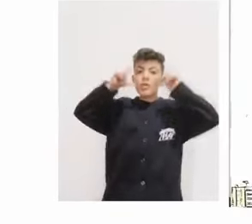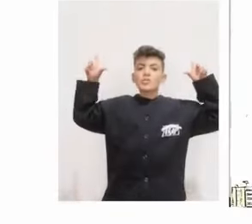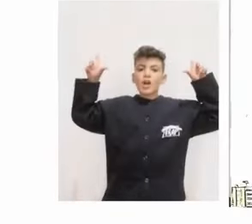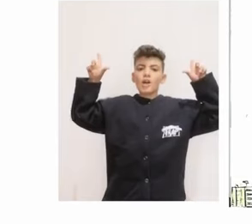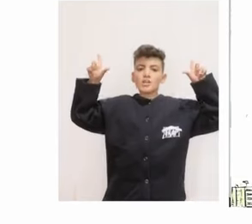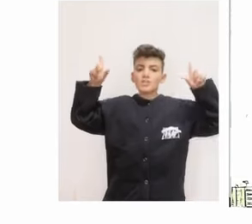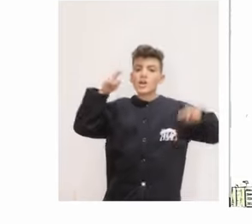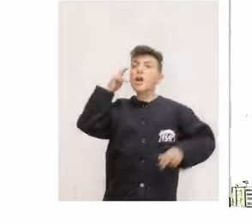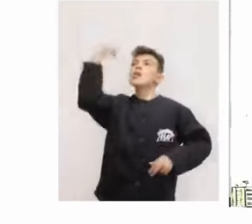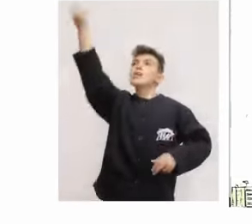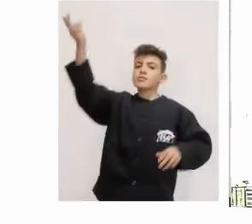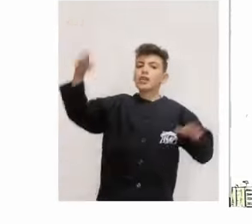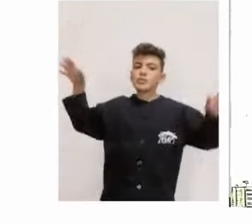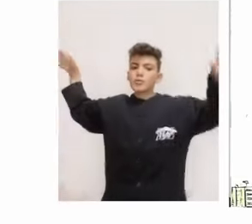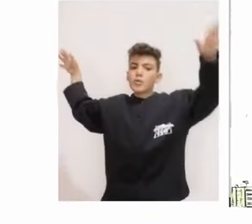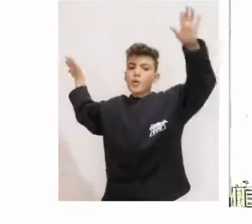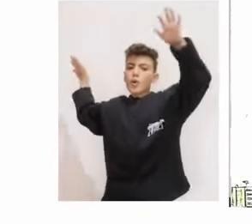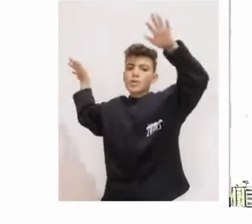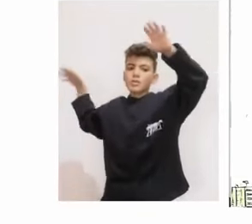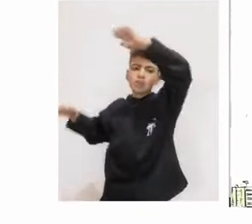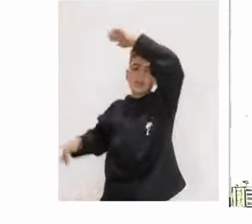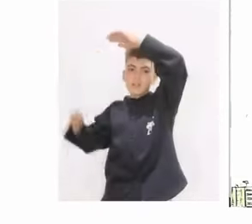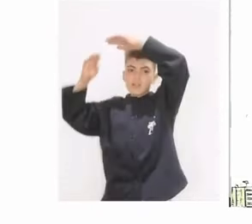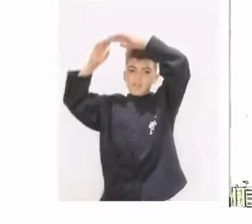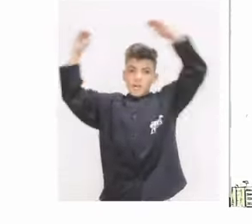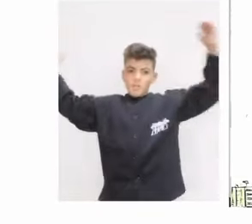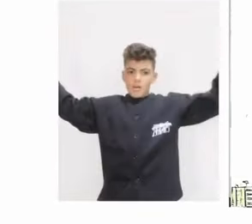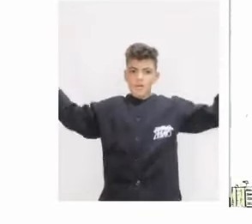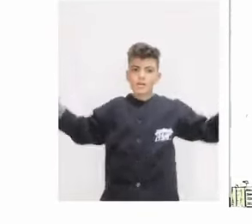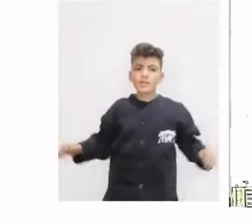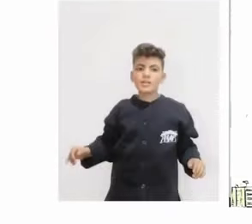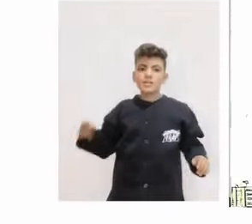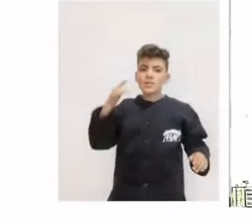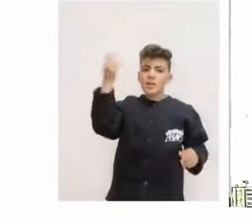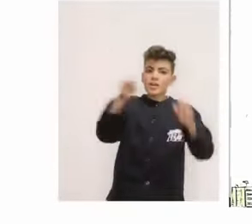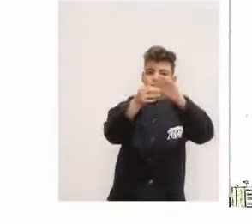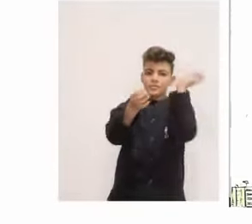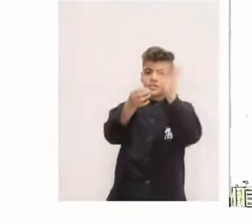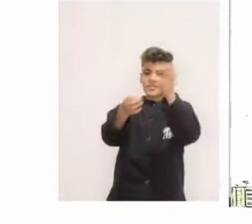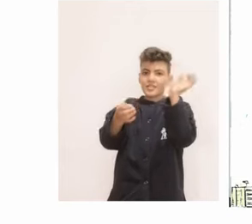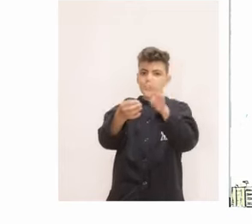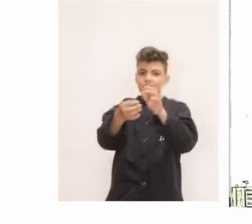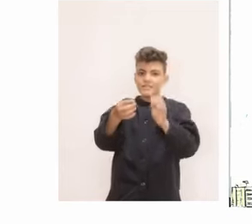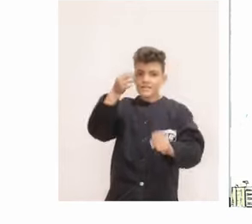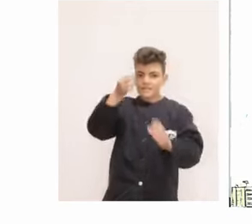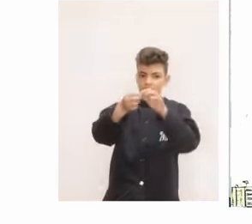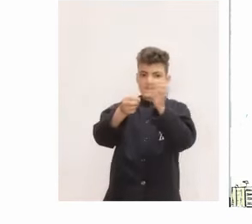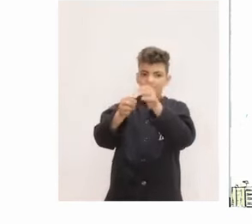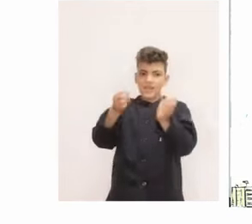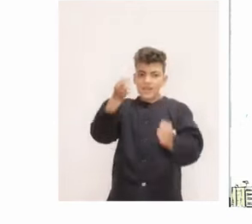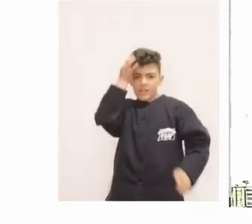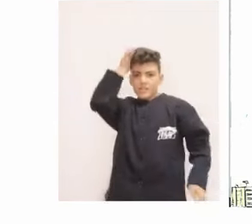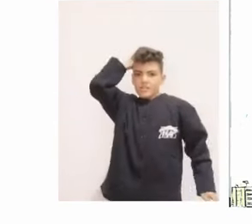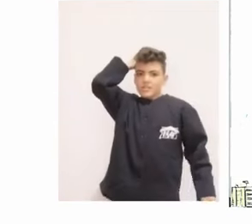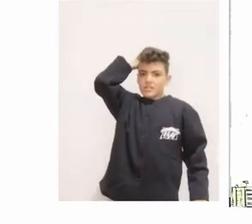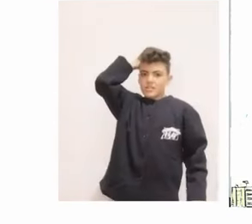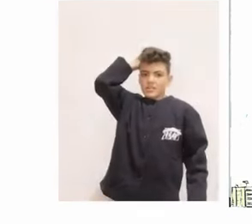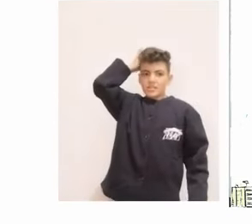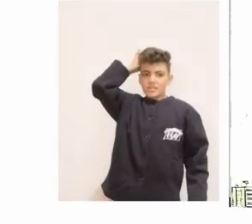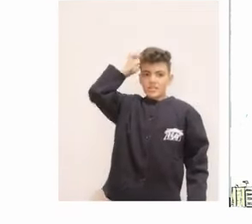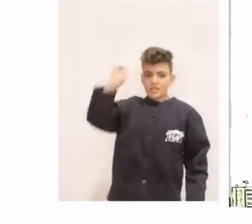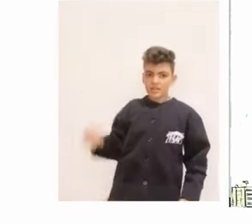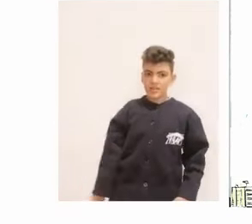Yasmine regarde avec stupéfaction les oiseaux qui s'envolent dans le ciel avec une marguerite dans ses